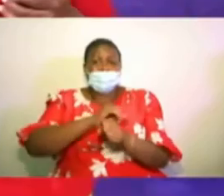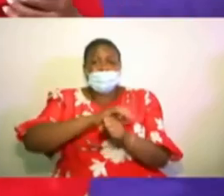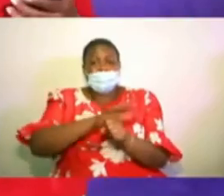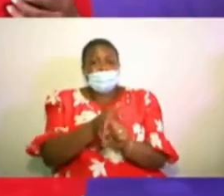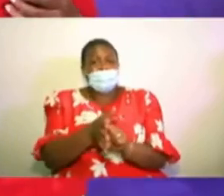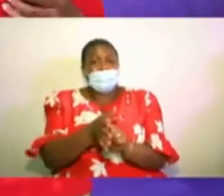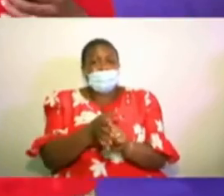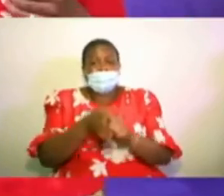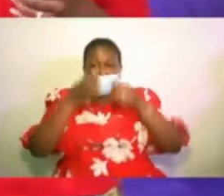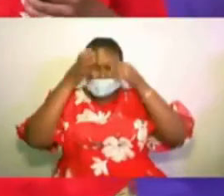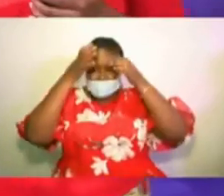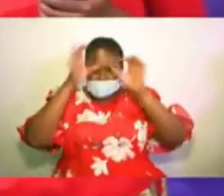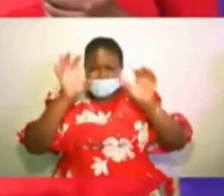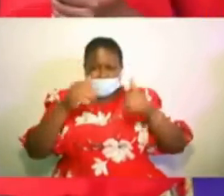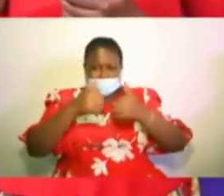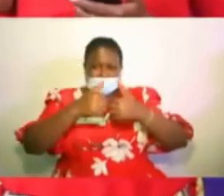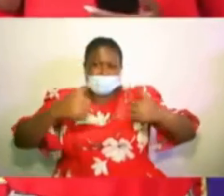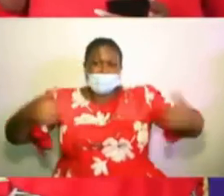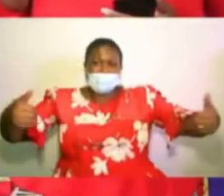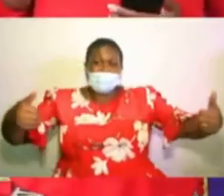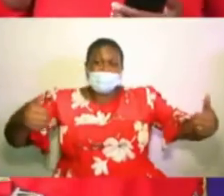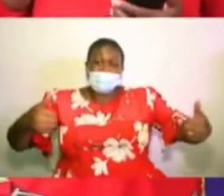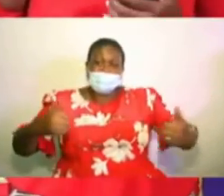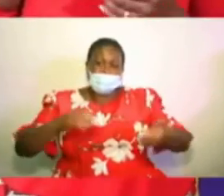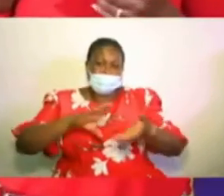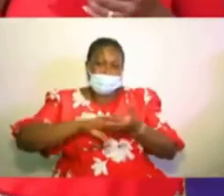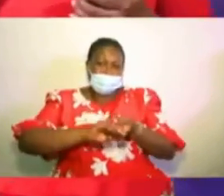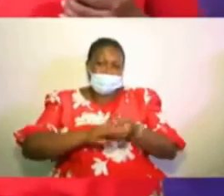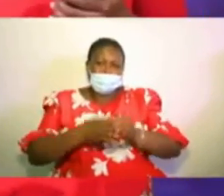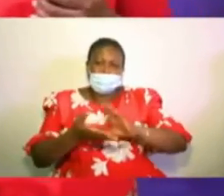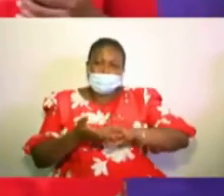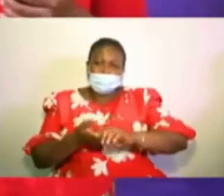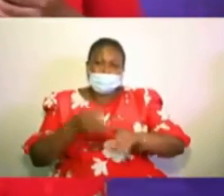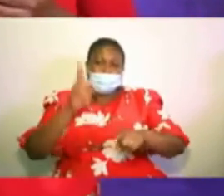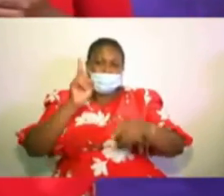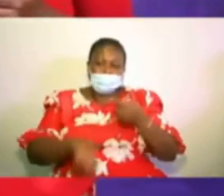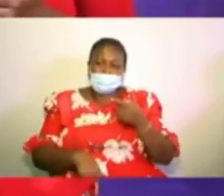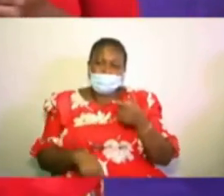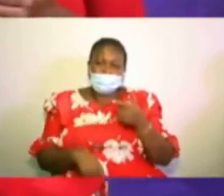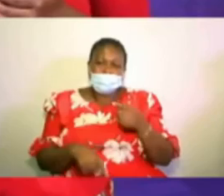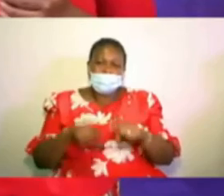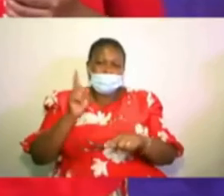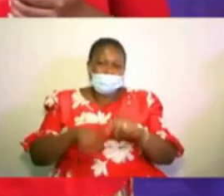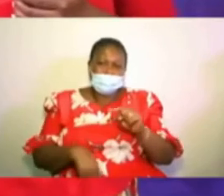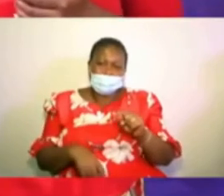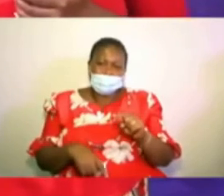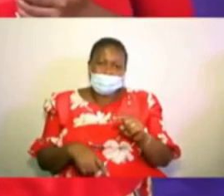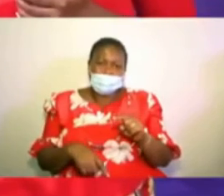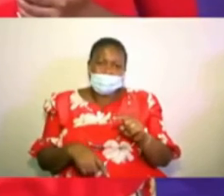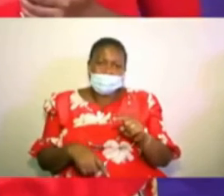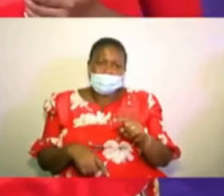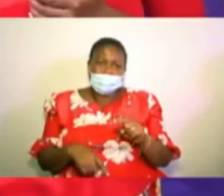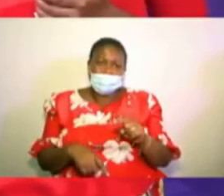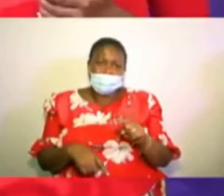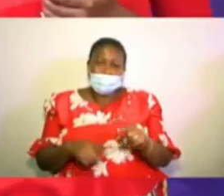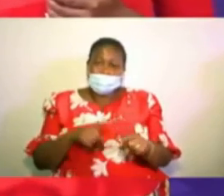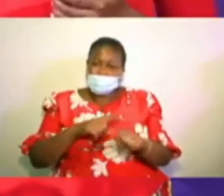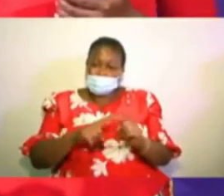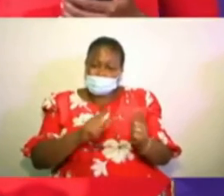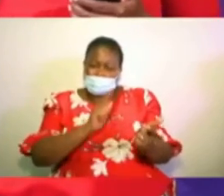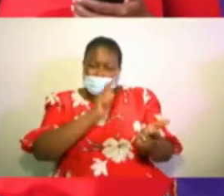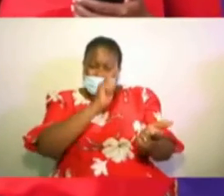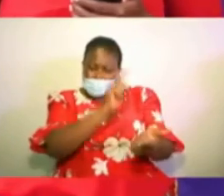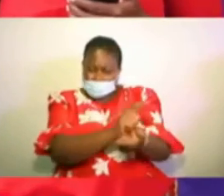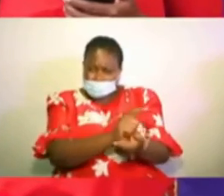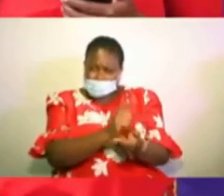us from shaking hands. Et aujourd'hui à cause du COVID-19, on ne peut plus se serrer But la main. But if you meet somebody with whom you can shake hands, it's